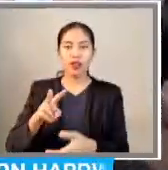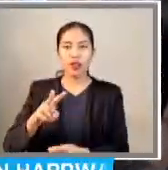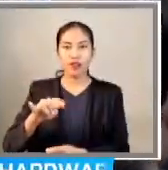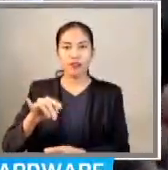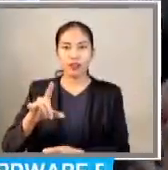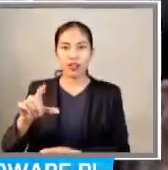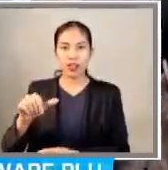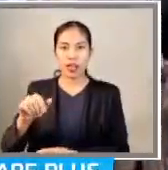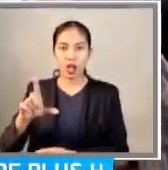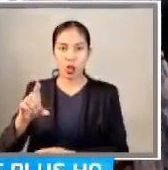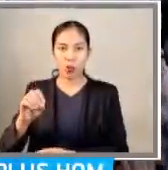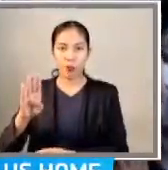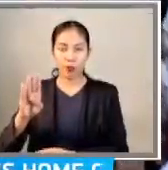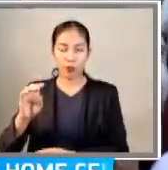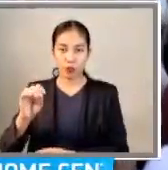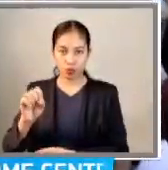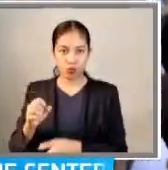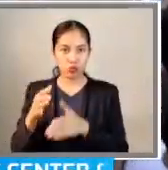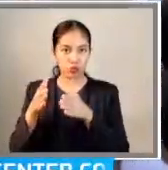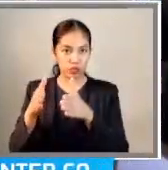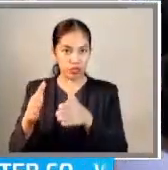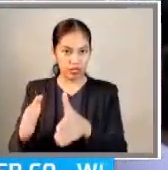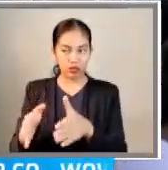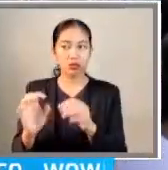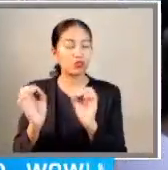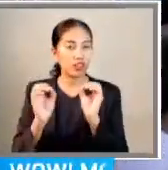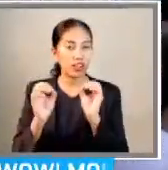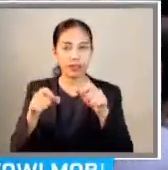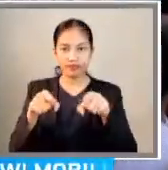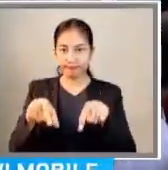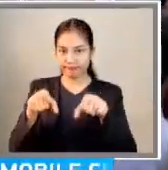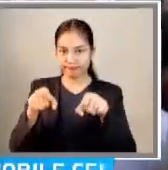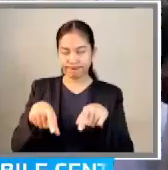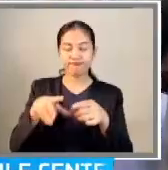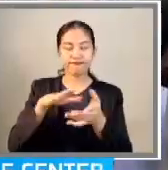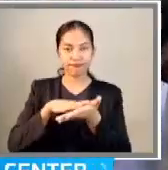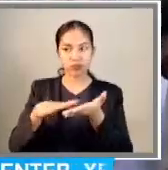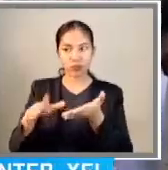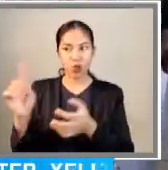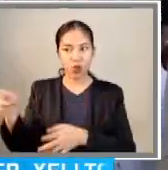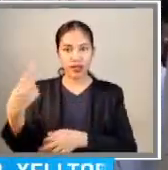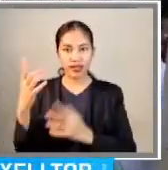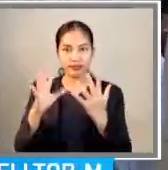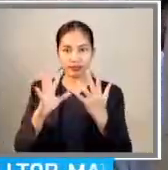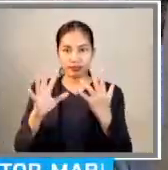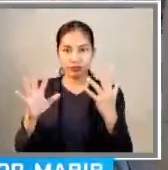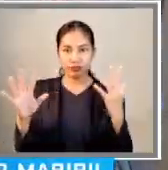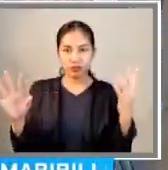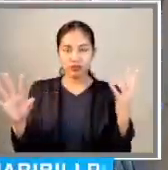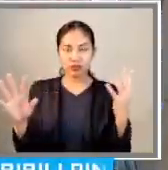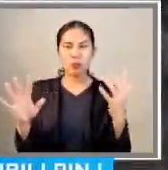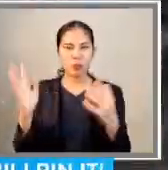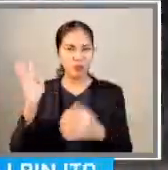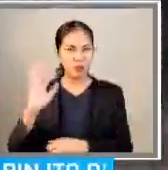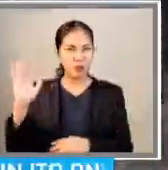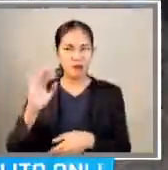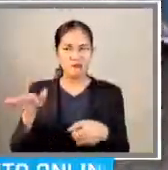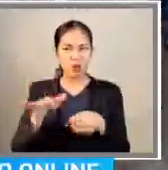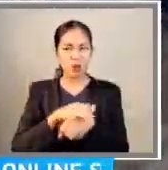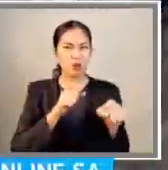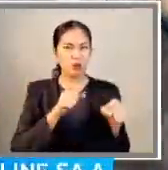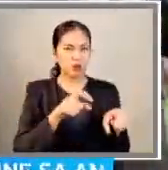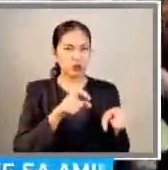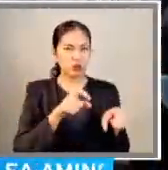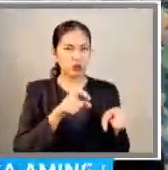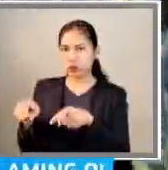maluwag at solo talaga ng mga deboto ang mga kalye sa paligid ng simbahan na karaniwang puno ng mga nagtitinda at ng mga mamimili. Dry